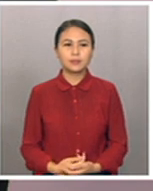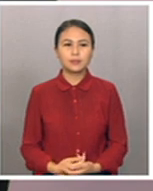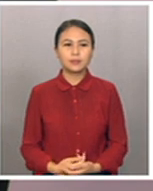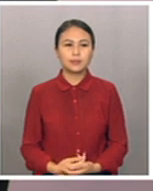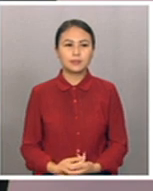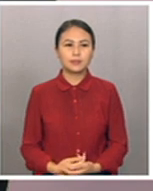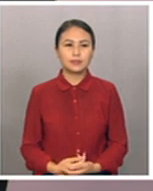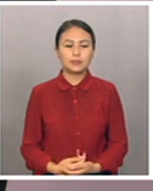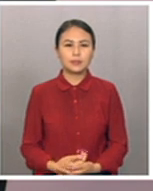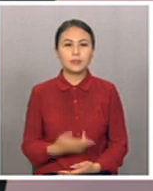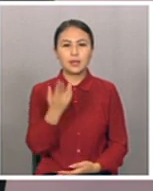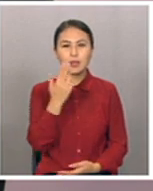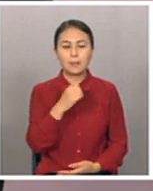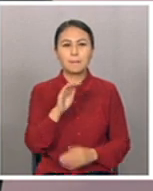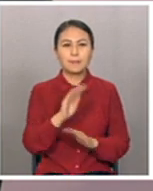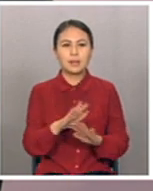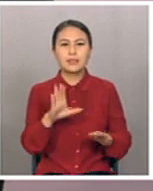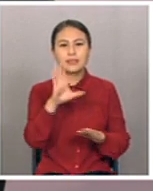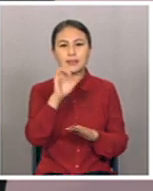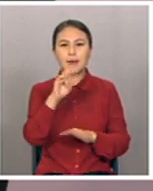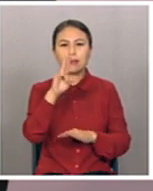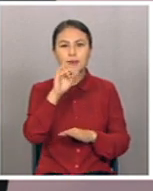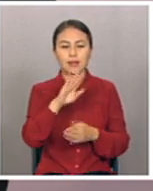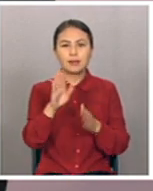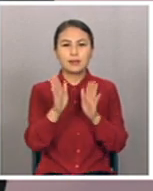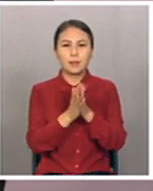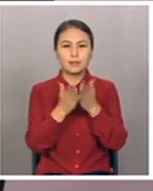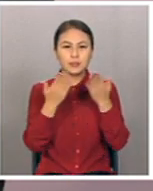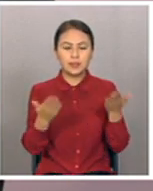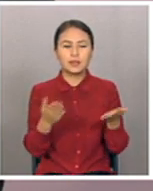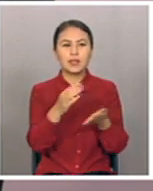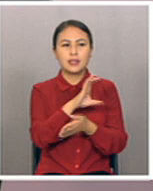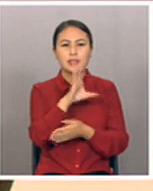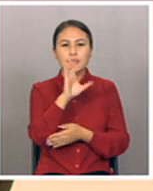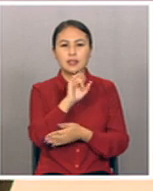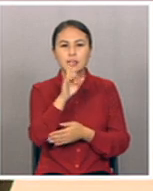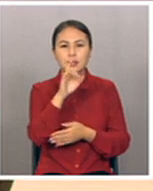Я, балалар, санат дәптеріне сызғыш деп жазды.